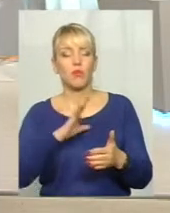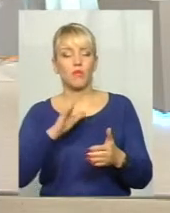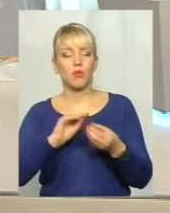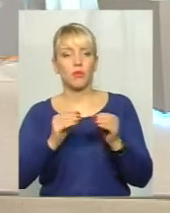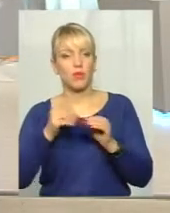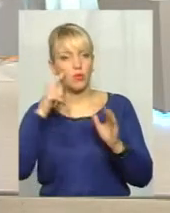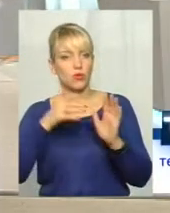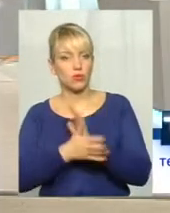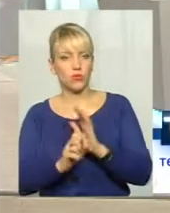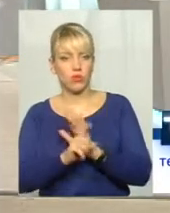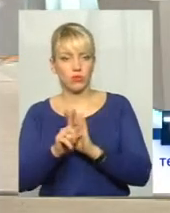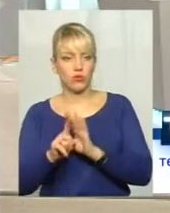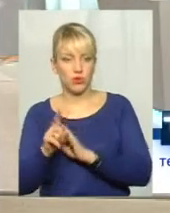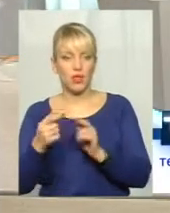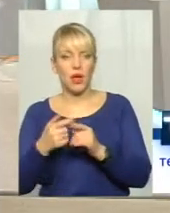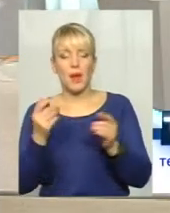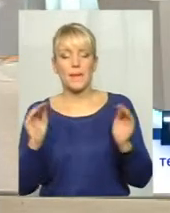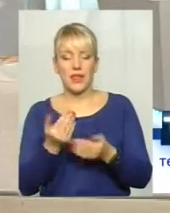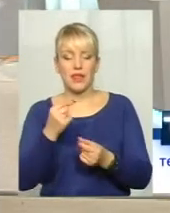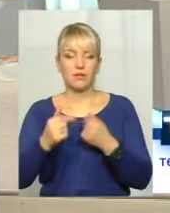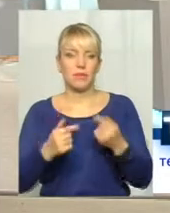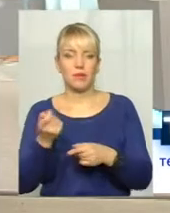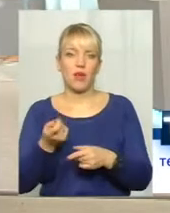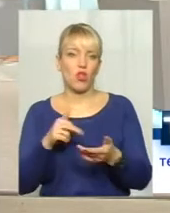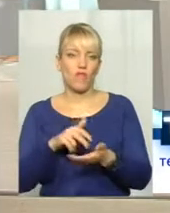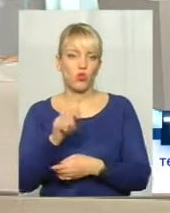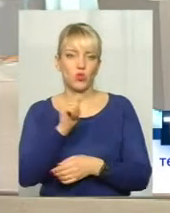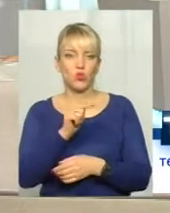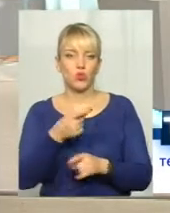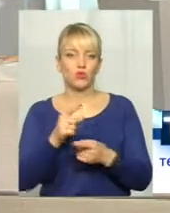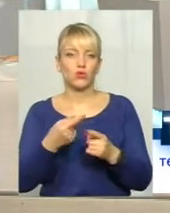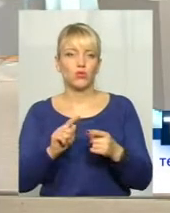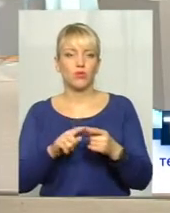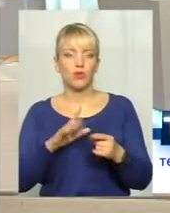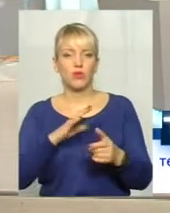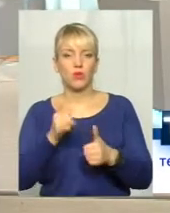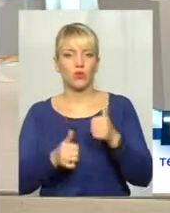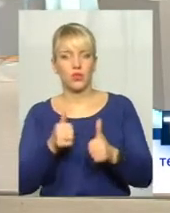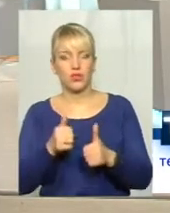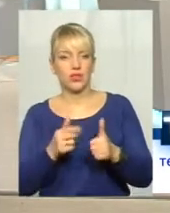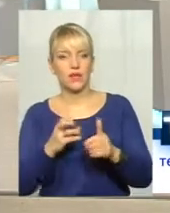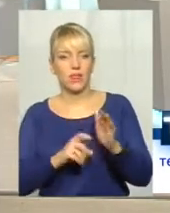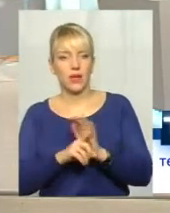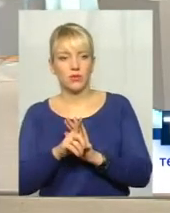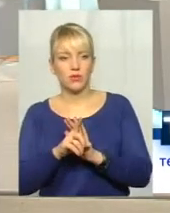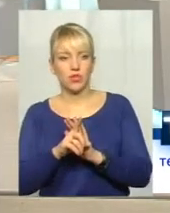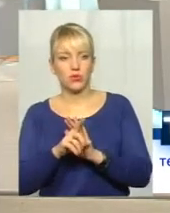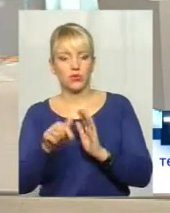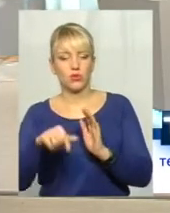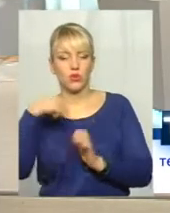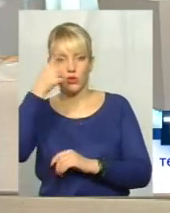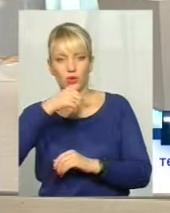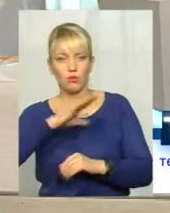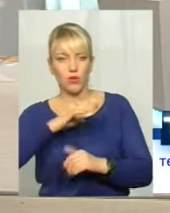що дуже мало малого бізнесу виходило туди, тому що була мала конкуренція на початку Цього року